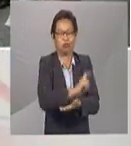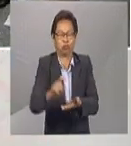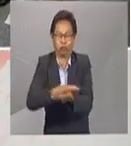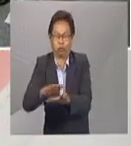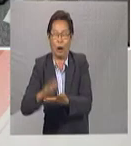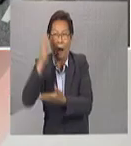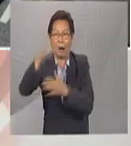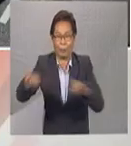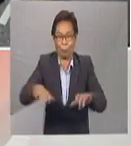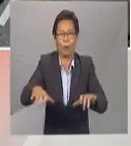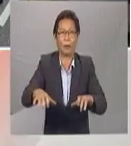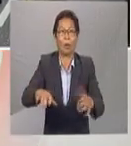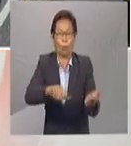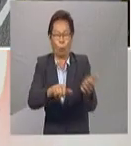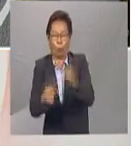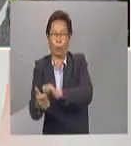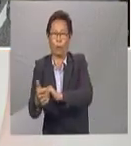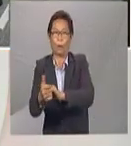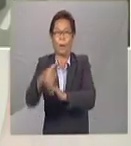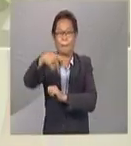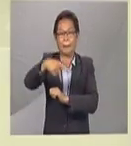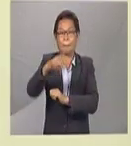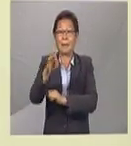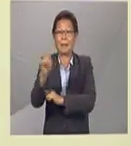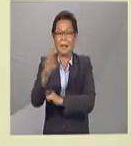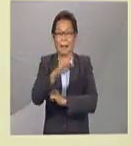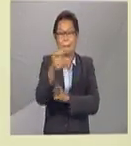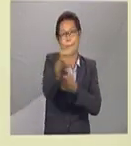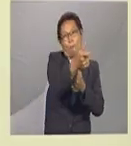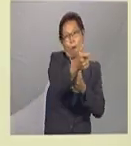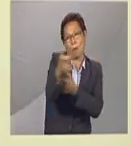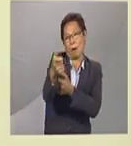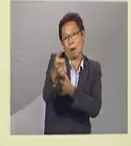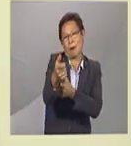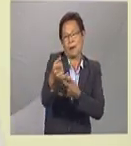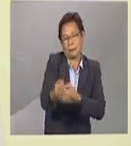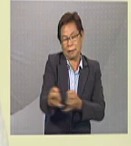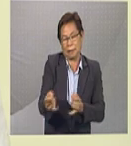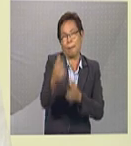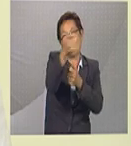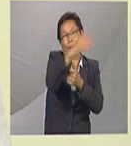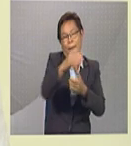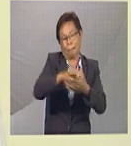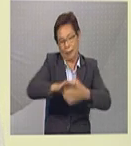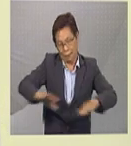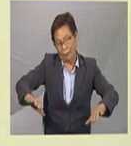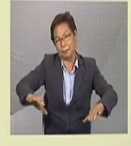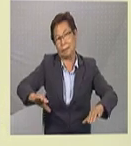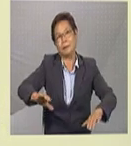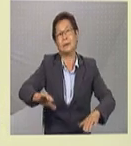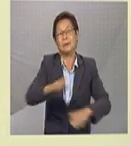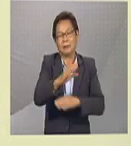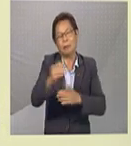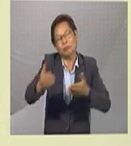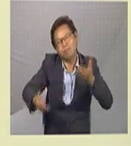dilaksanakan oleh PBT dan juga bomber, Jabatan Bomber dan Penyelamat, dan